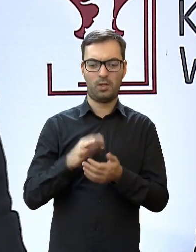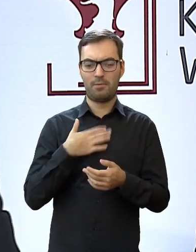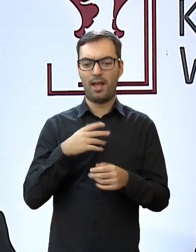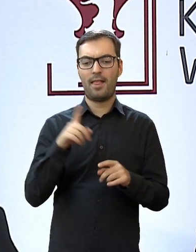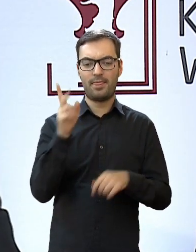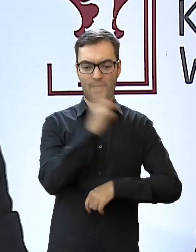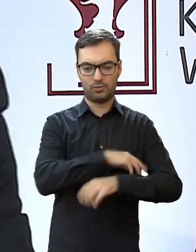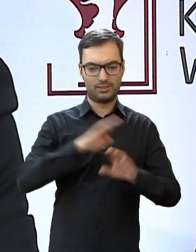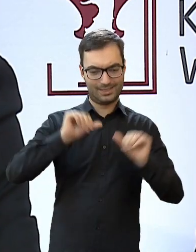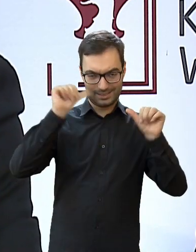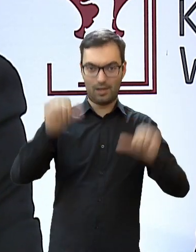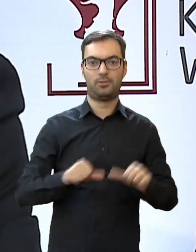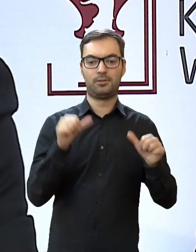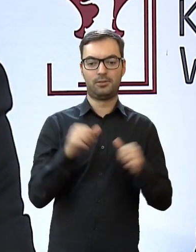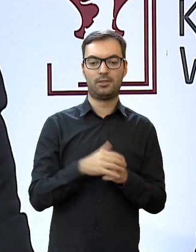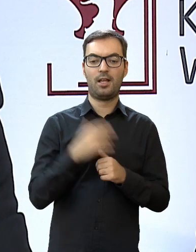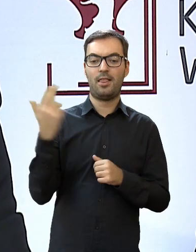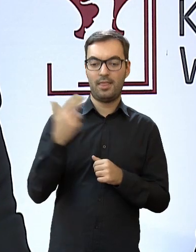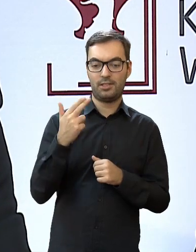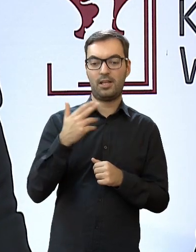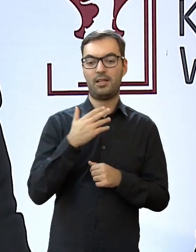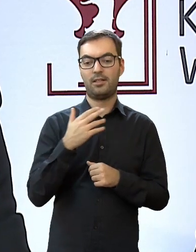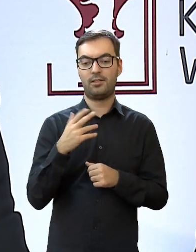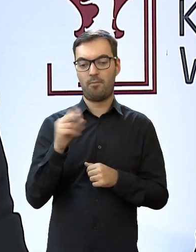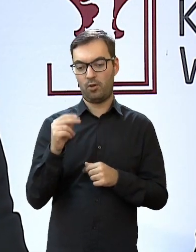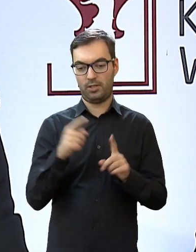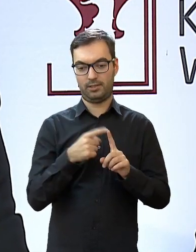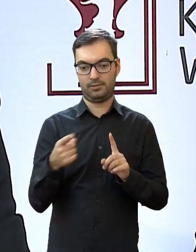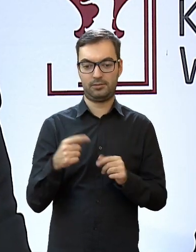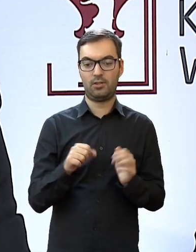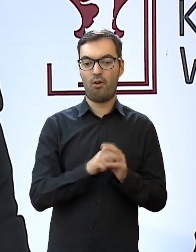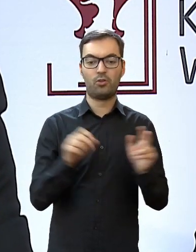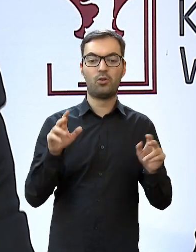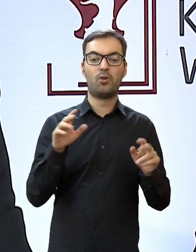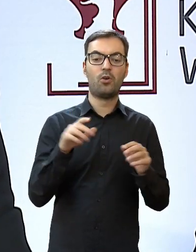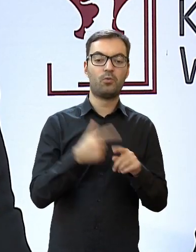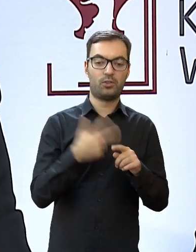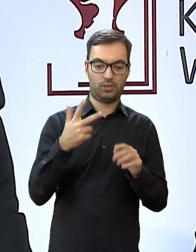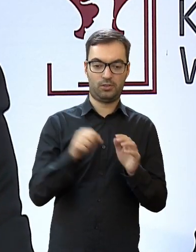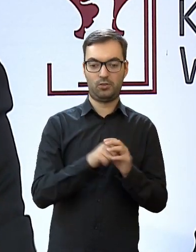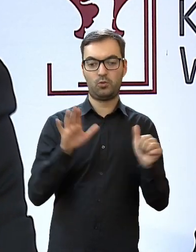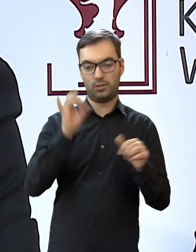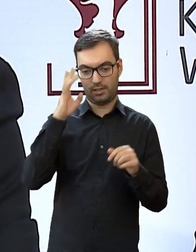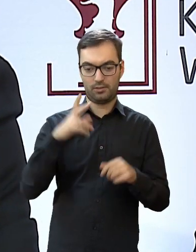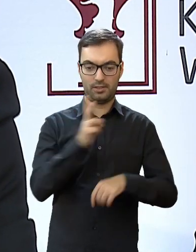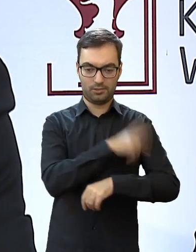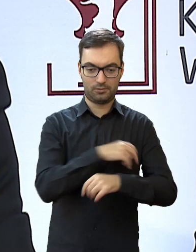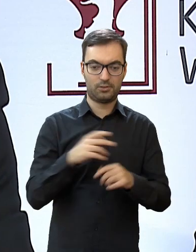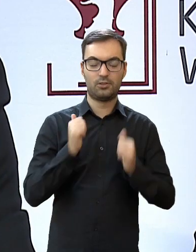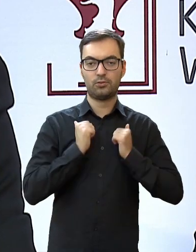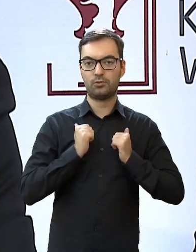cały nocny, z nocy, z niedzieli na poniedziałek, czyli od godziny 23.00, tu dyżurowałem do godziny 6.00 rano. Tak